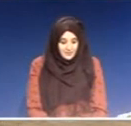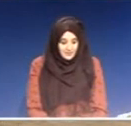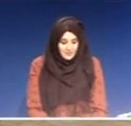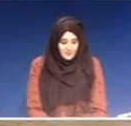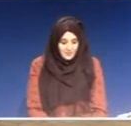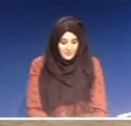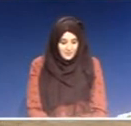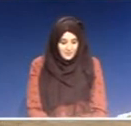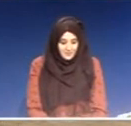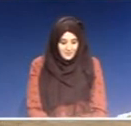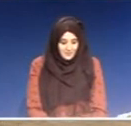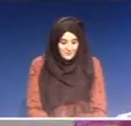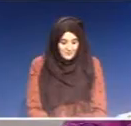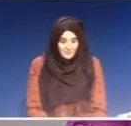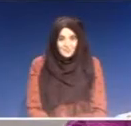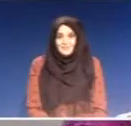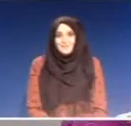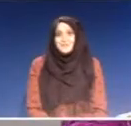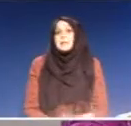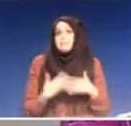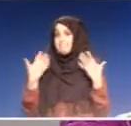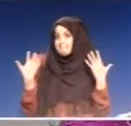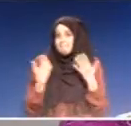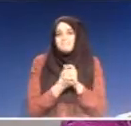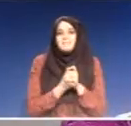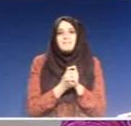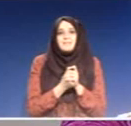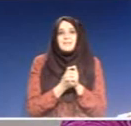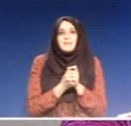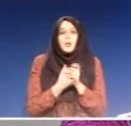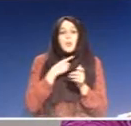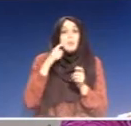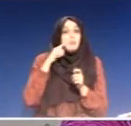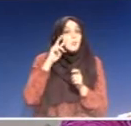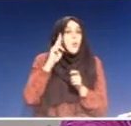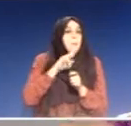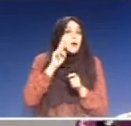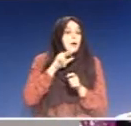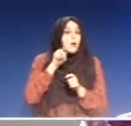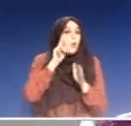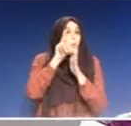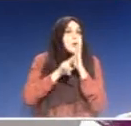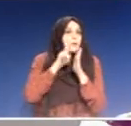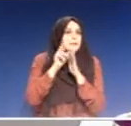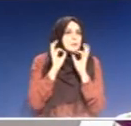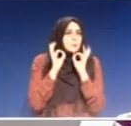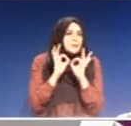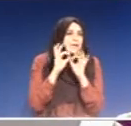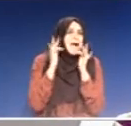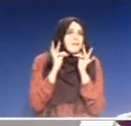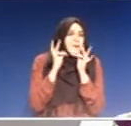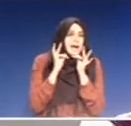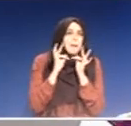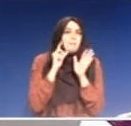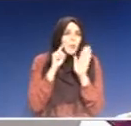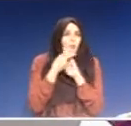ذات البين يصلى. إذن ما نلاحظه في هذا الروبورتاج التدقيق في العديد من المسائل